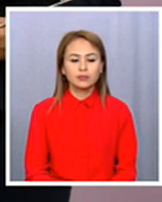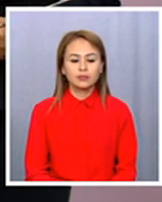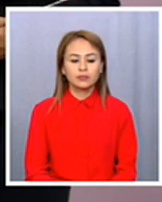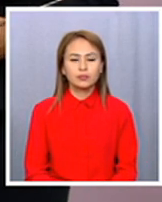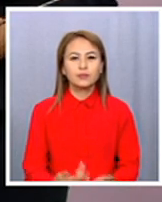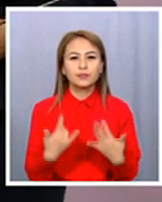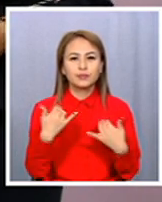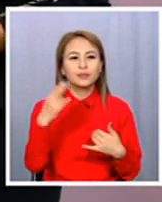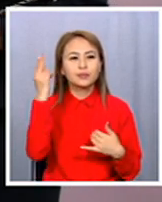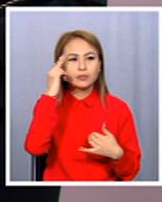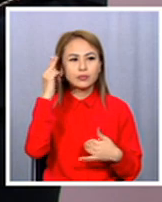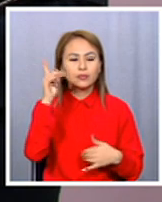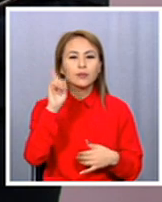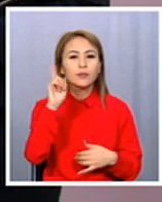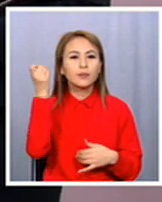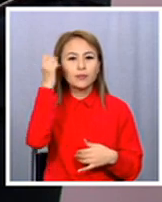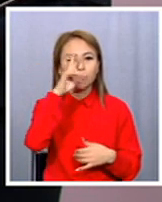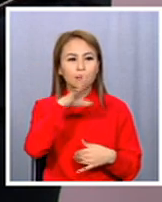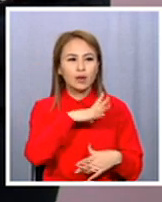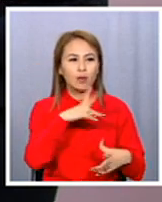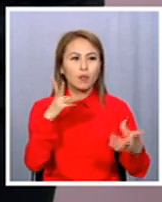Бүгінгі сабақтан не білдіңдер?